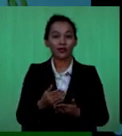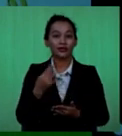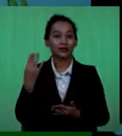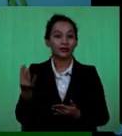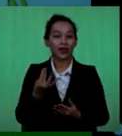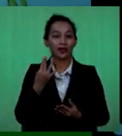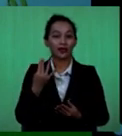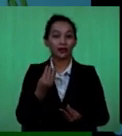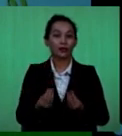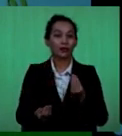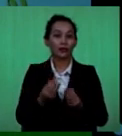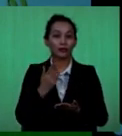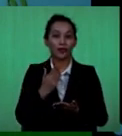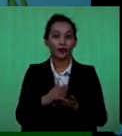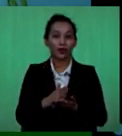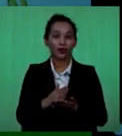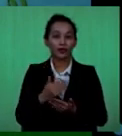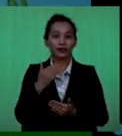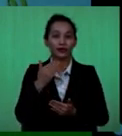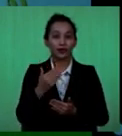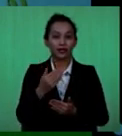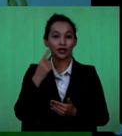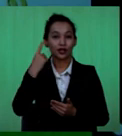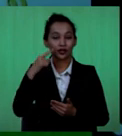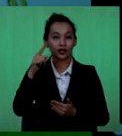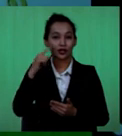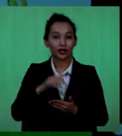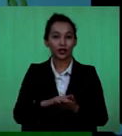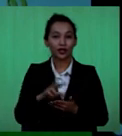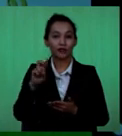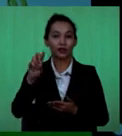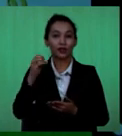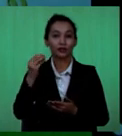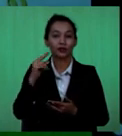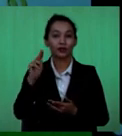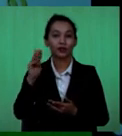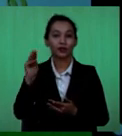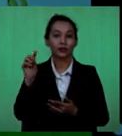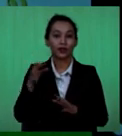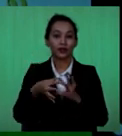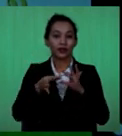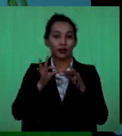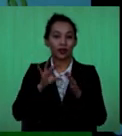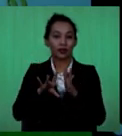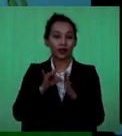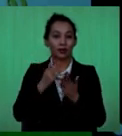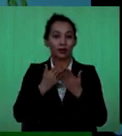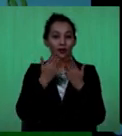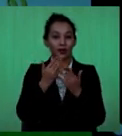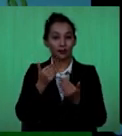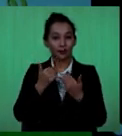o'tkazamiz. Suhbat o'tkazamiz. Ya'ni siz ertakdan beshik tervatarning gaplarini topib o'qiysiz,